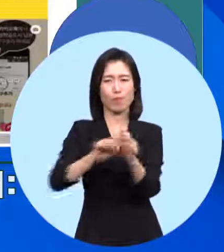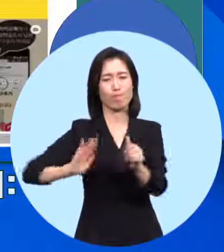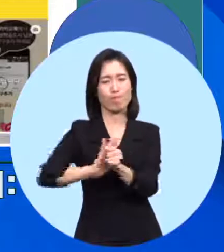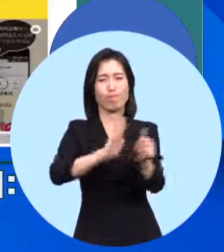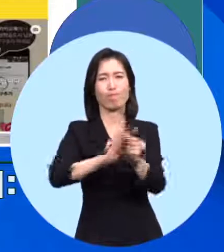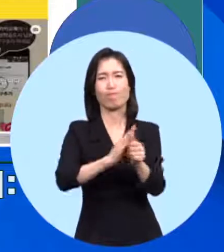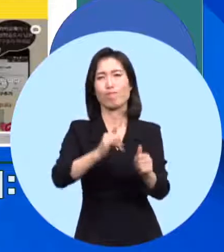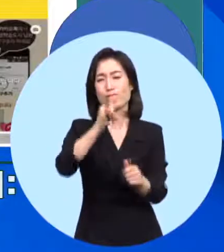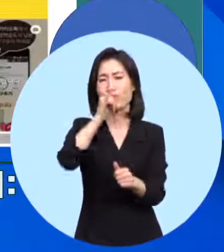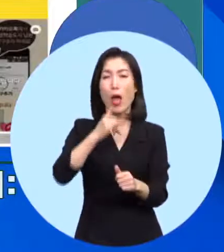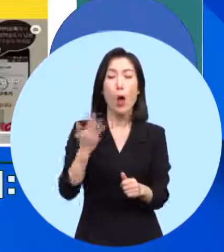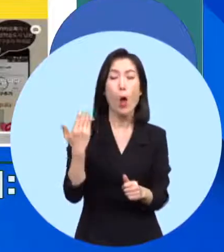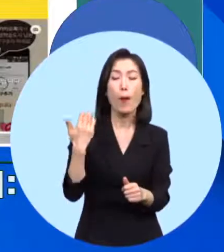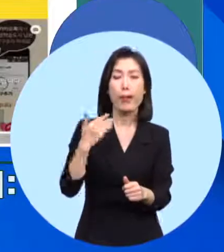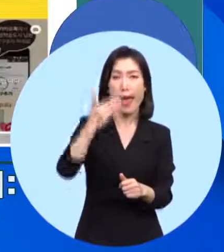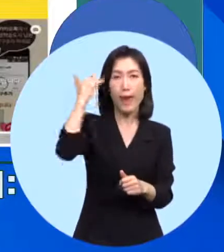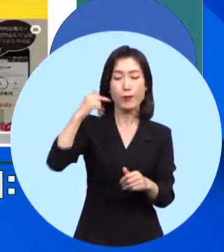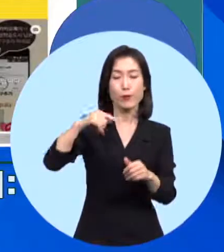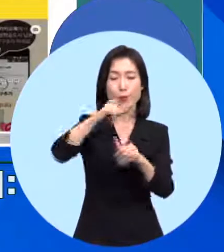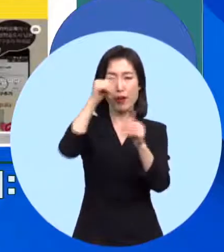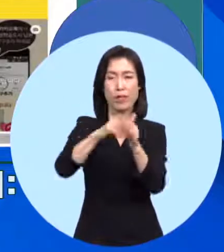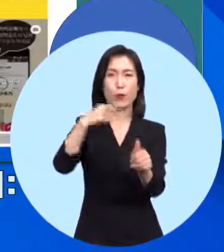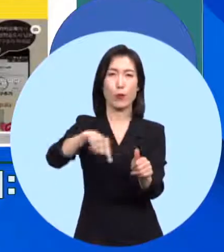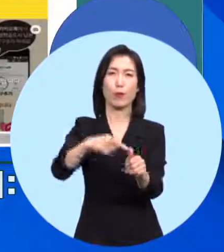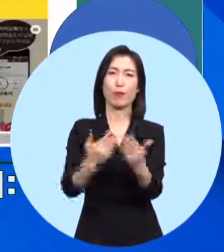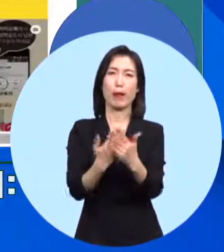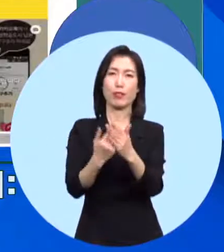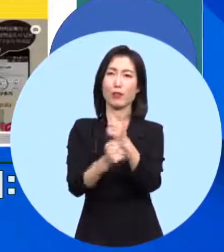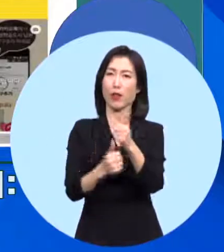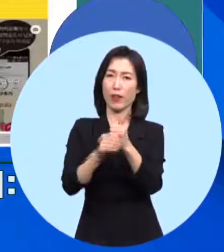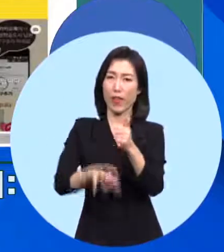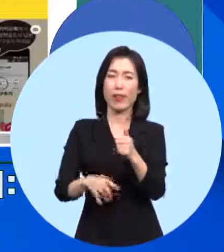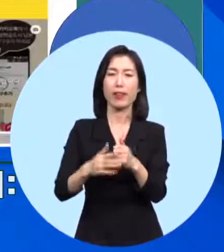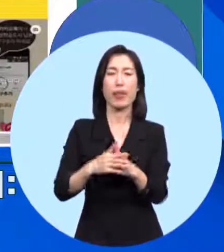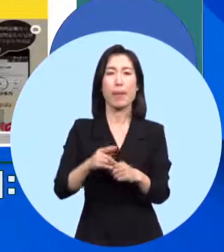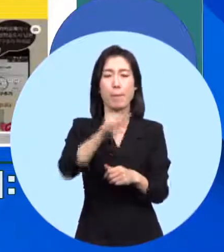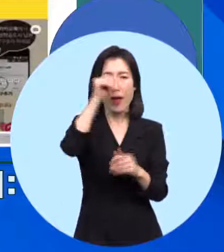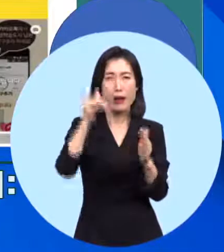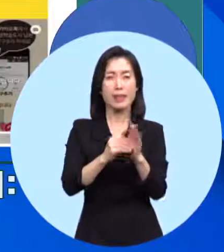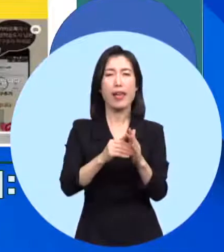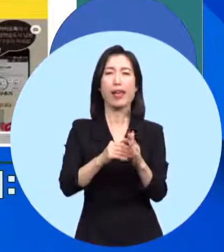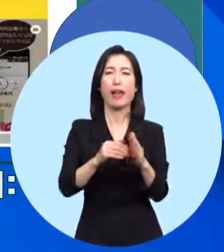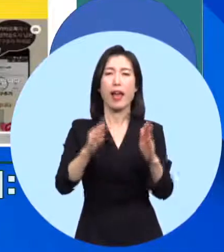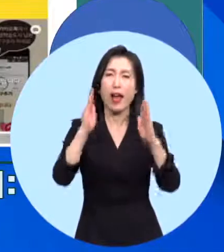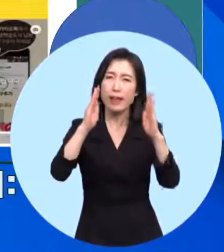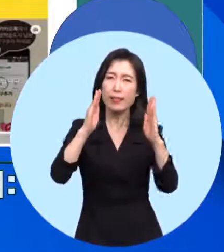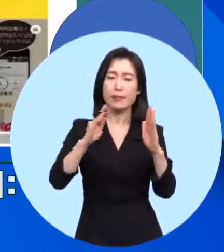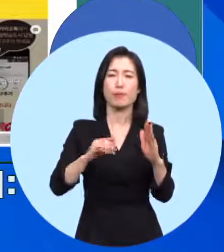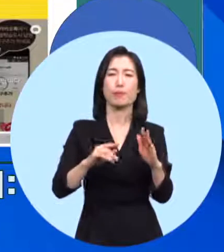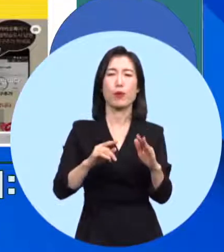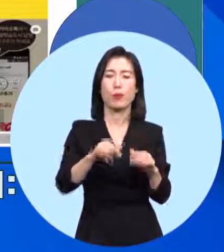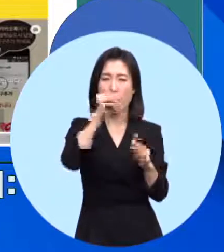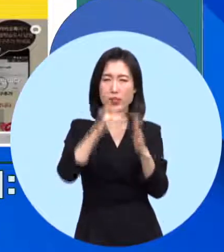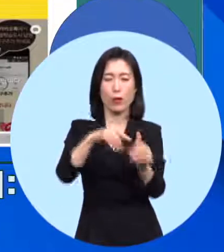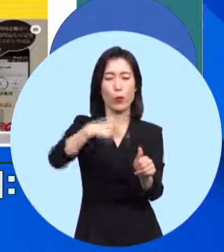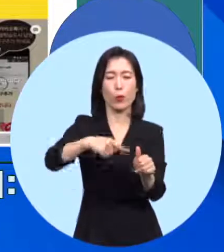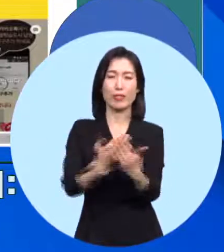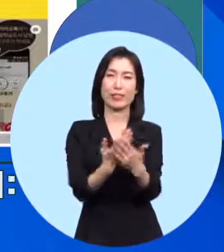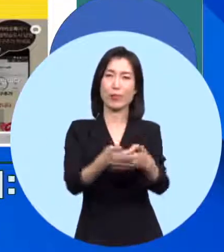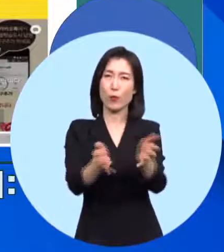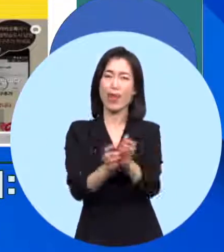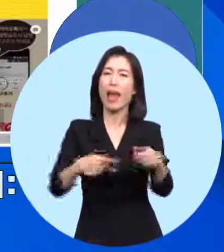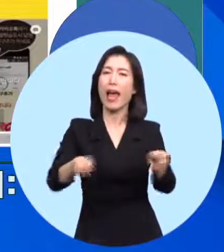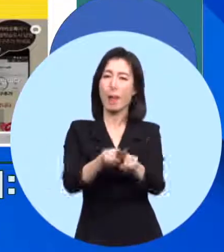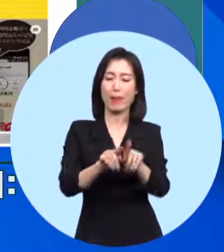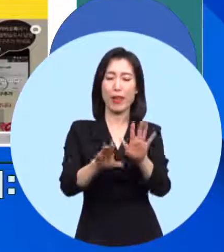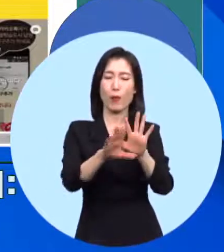얼마 전 한국평생교육학회에서 자체적으로 우리 평생학습관 또는 평생교육진흥원 등과 함께